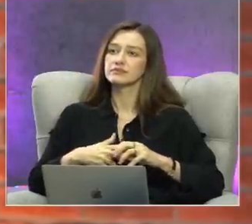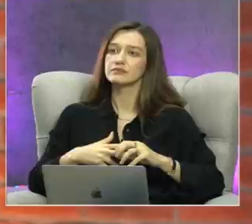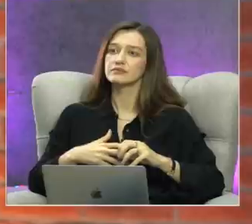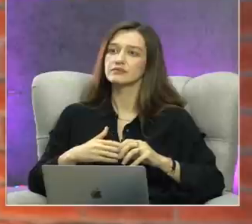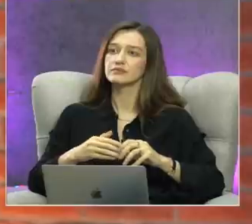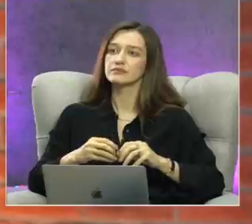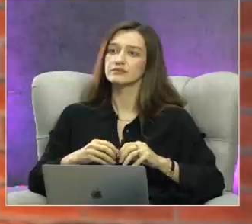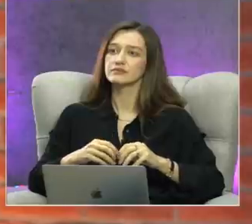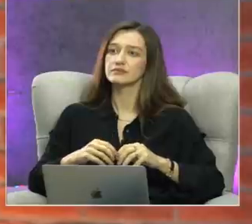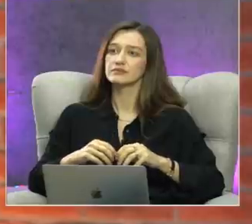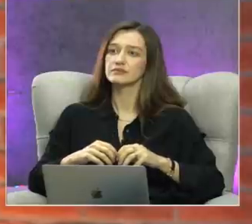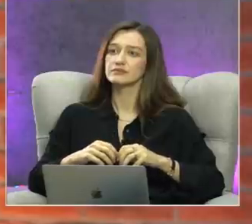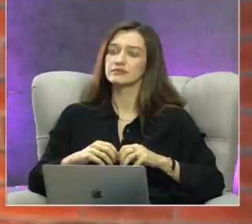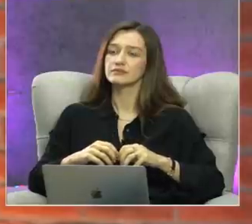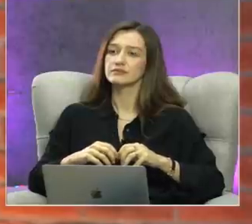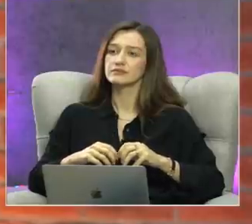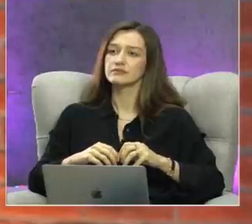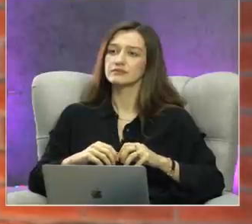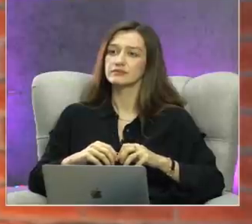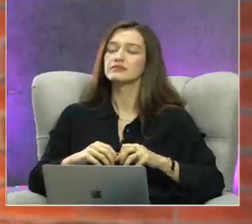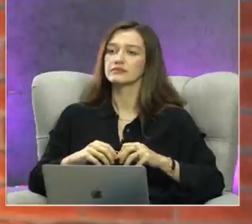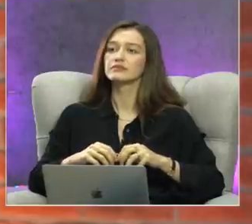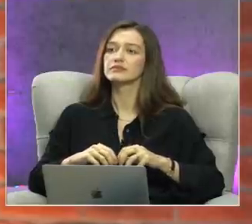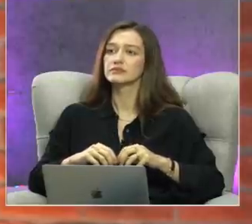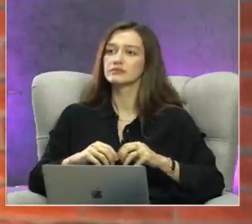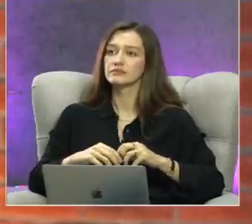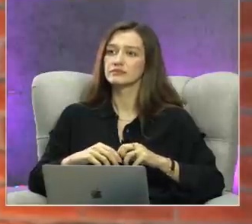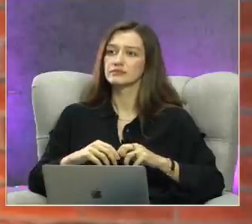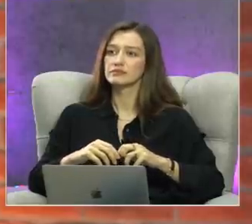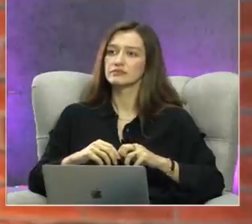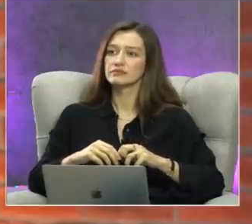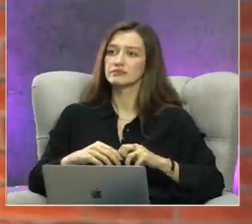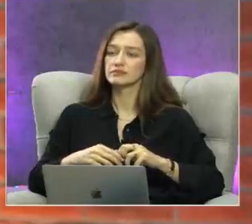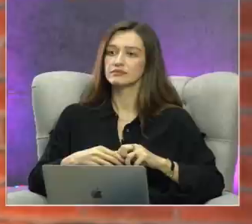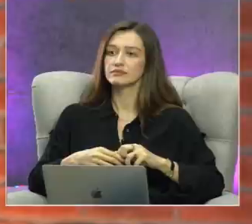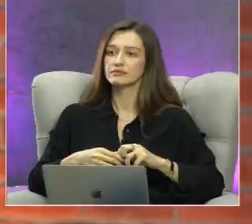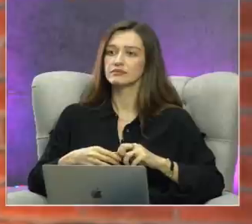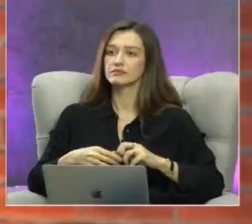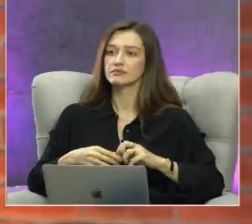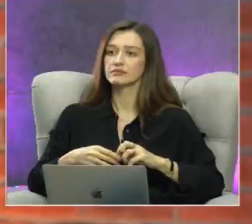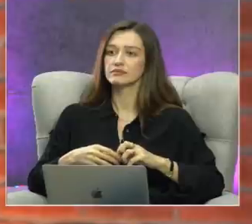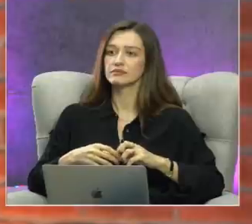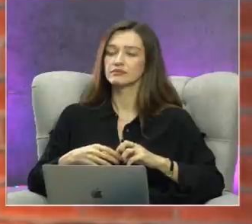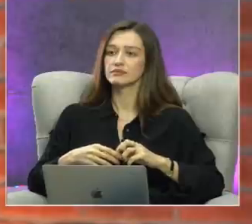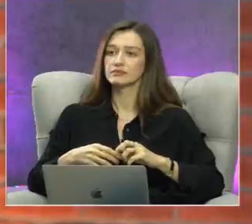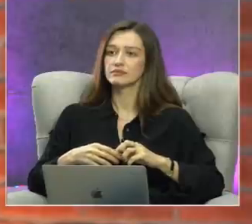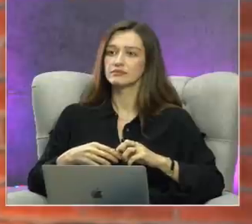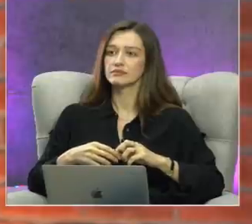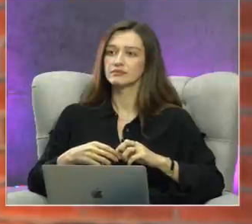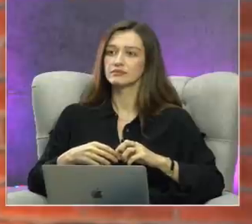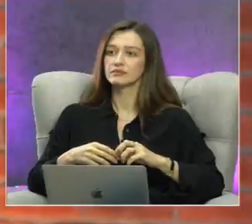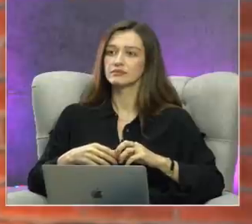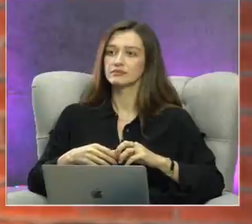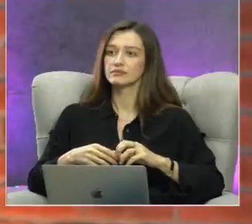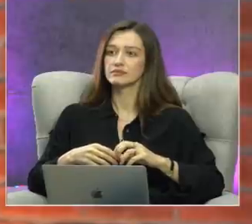grubu diğerlerinden ayıracak belli yeni rutinler. O grubun kendi iç rutinleri. Yani insan gruplarını o büyük soruların o